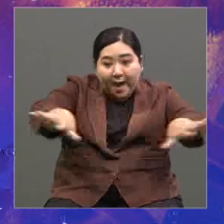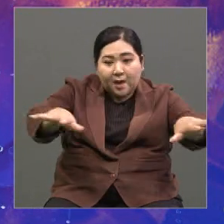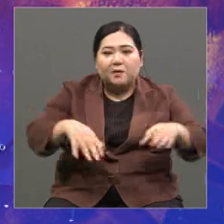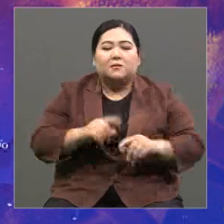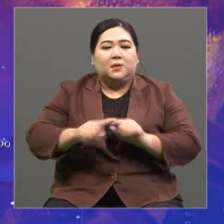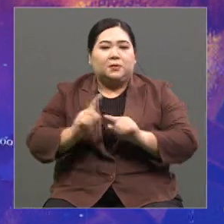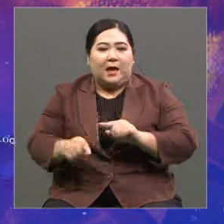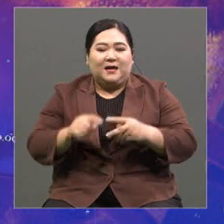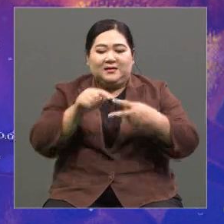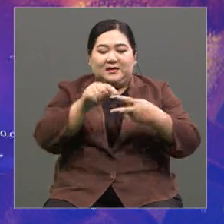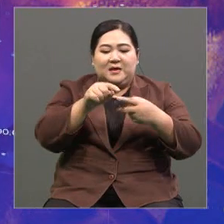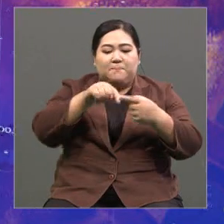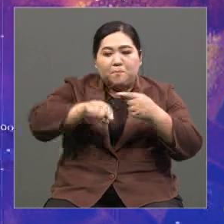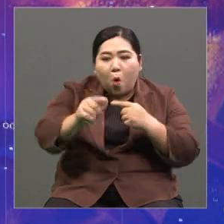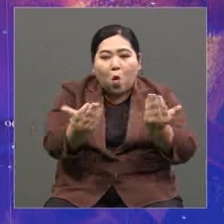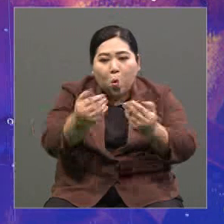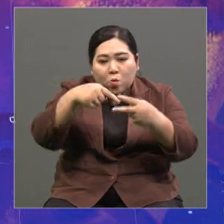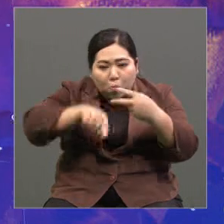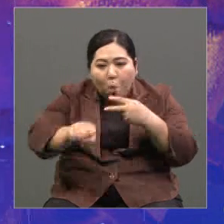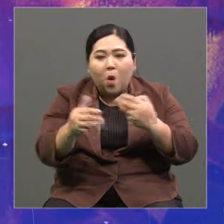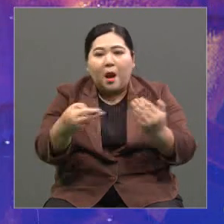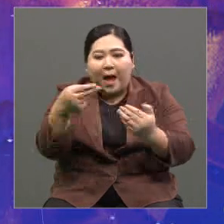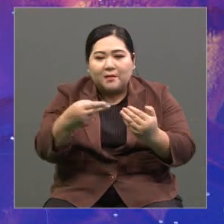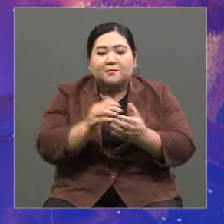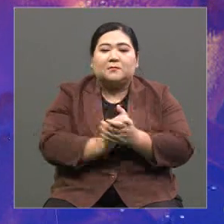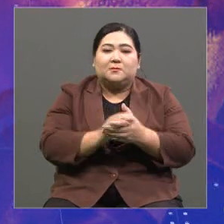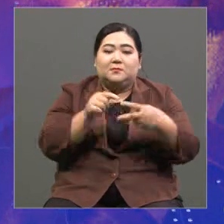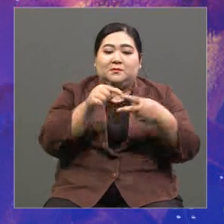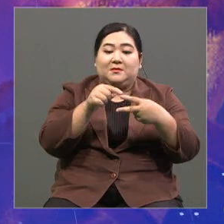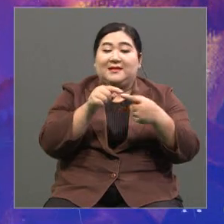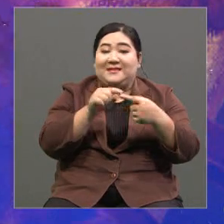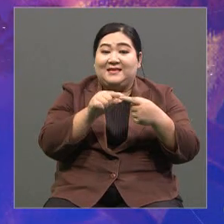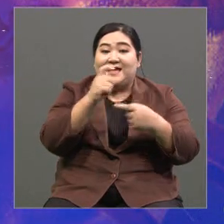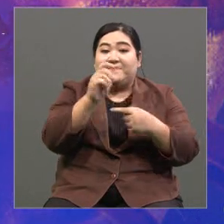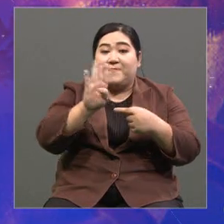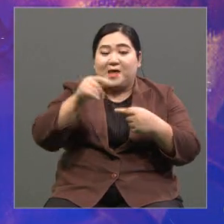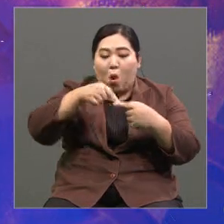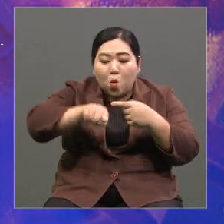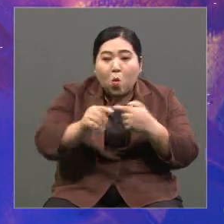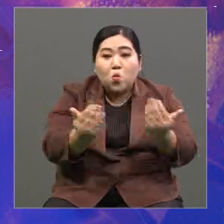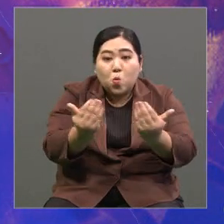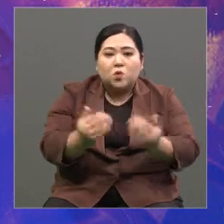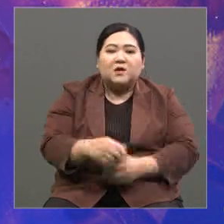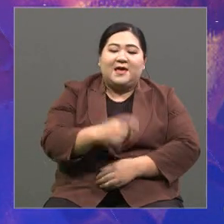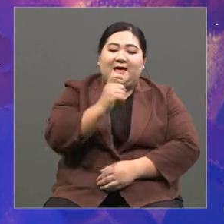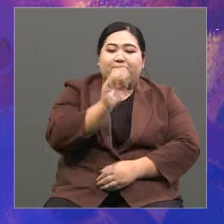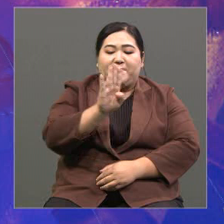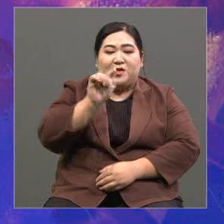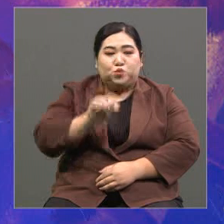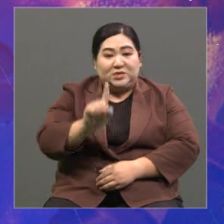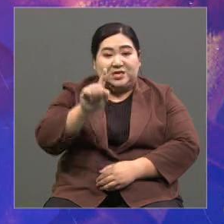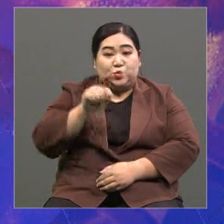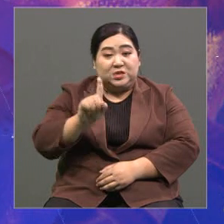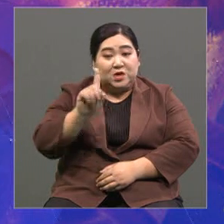หลานของxbb.1.16ก็พบว่ารุ่นลูกก็คือxbb.1.16.1เหนือกว่า